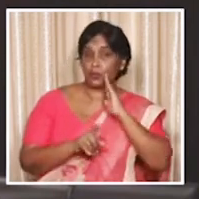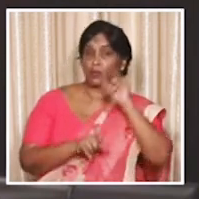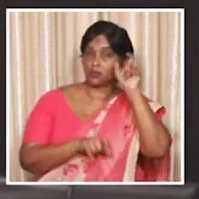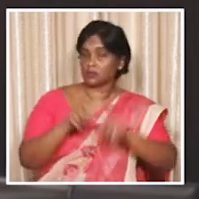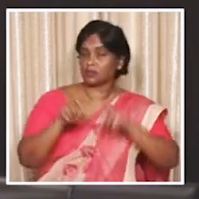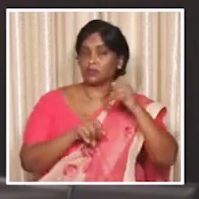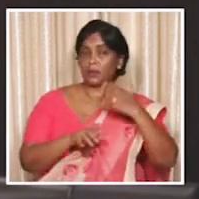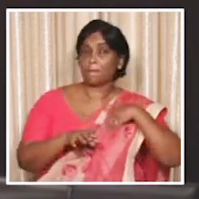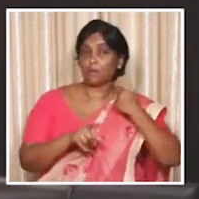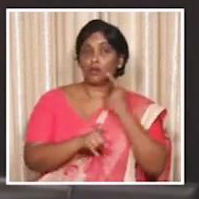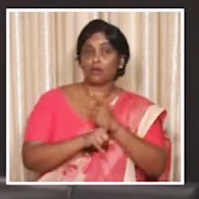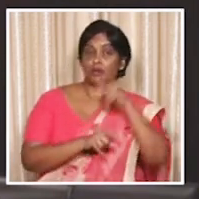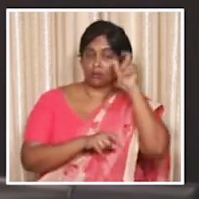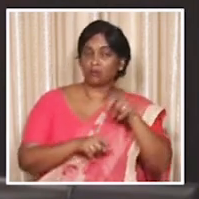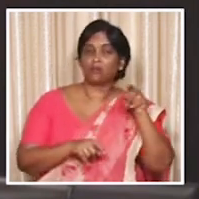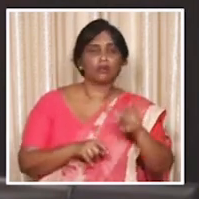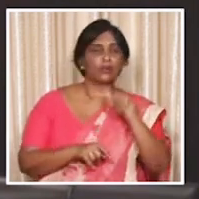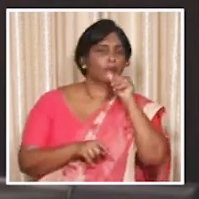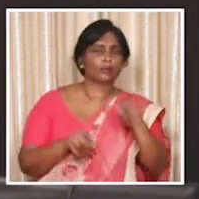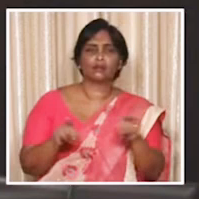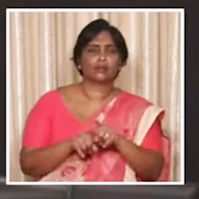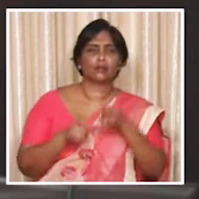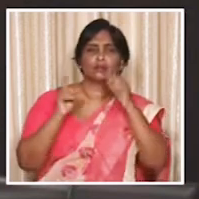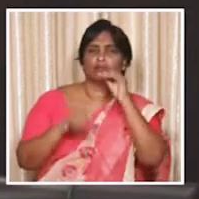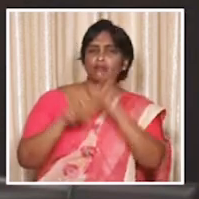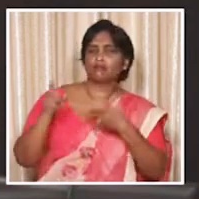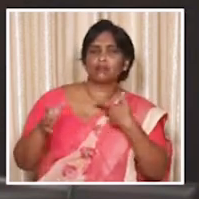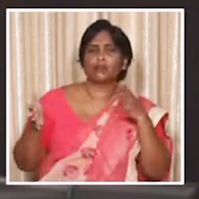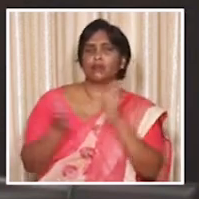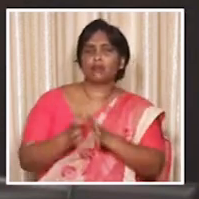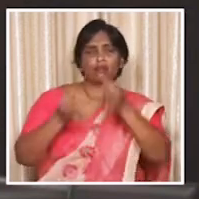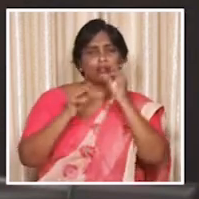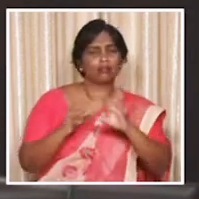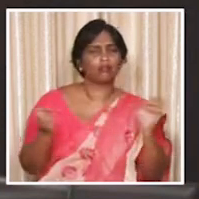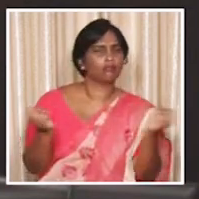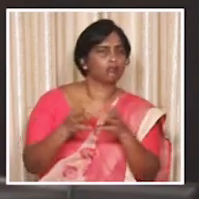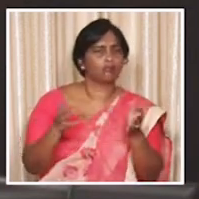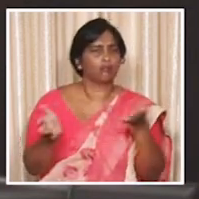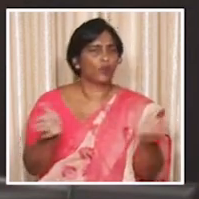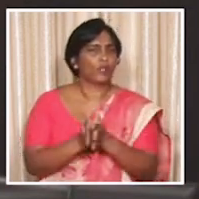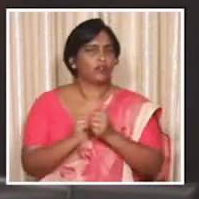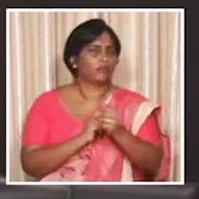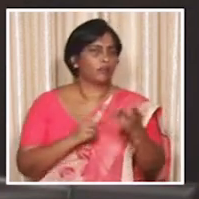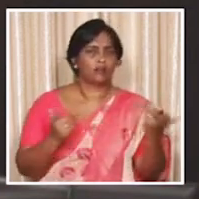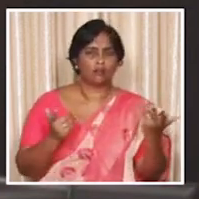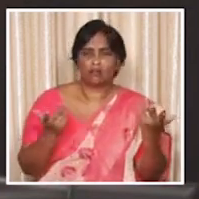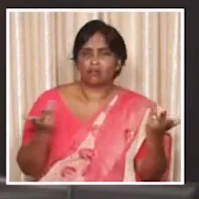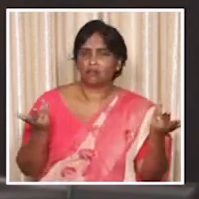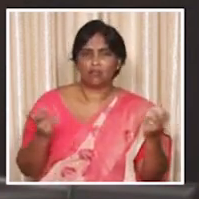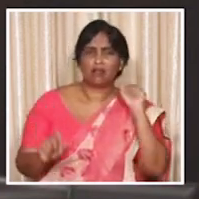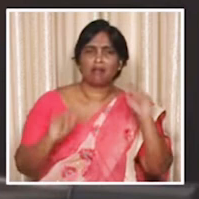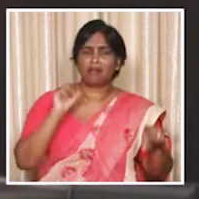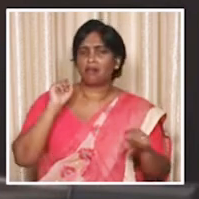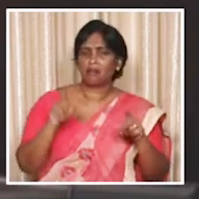සමහර ප්‍රධාන පුහුණුකරුවෝ කියන අය කිසිම ආකාරයකින් අපේ ක්‍රීඩකයොත් එක්ක නිවැරදි ආකාරයකින් ගැටල වැඩ කරන්නේ නැහැ. ටීම්ද මන් දන්නේ විවිධ නම්